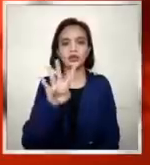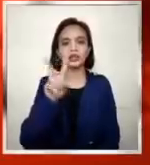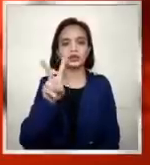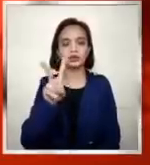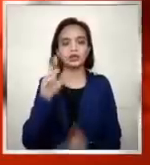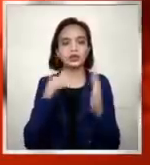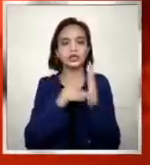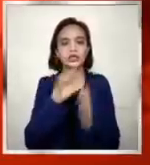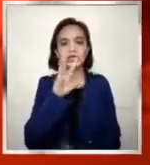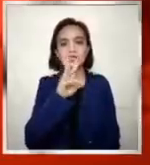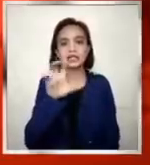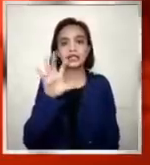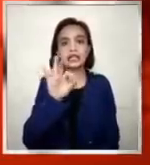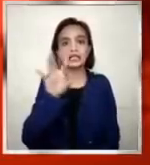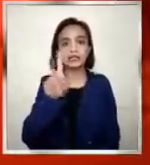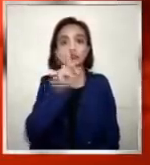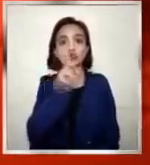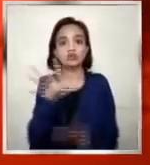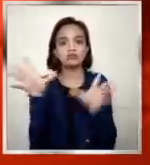142,679 sa kabuang